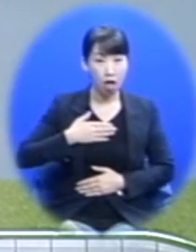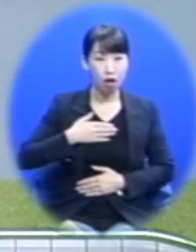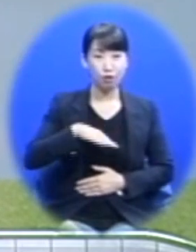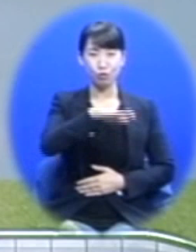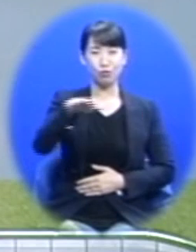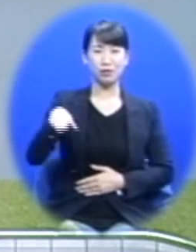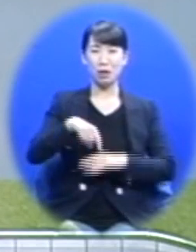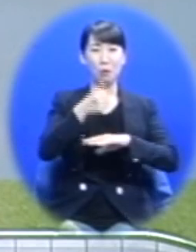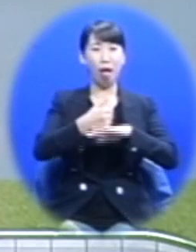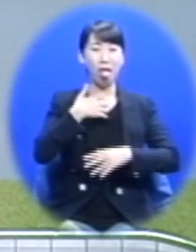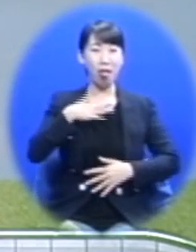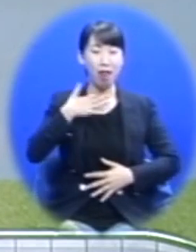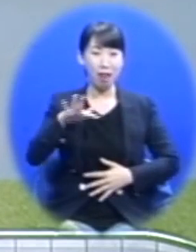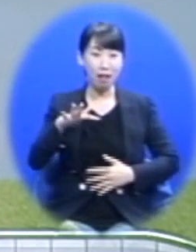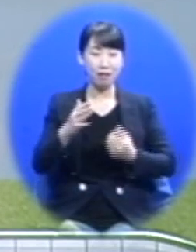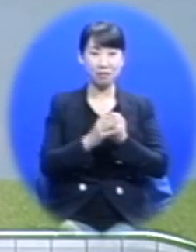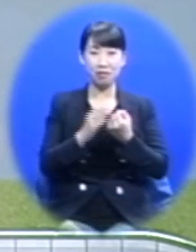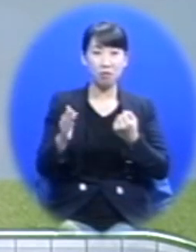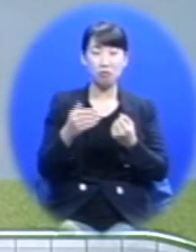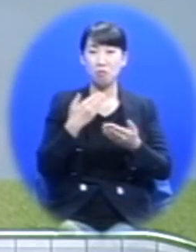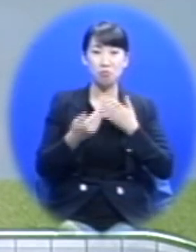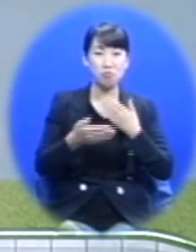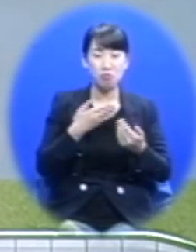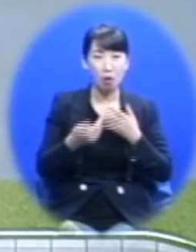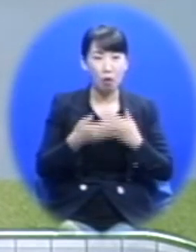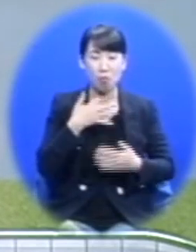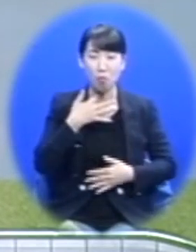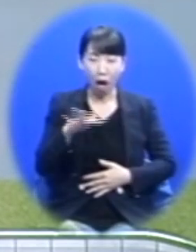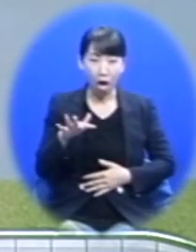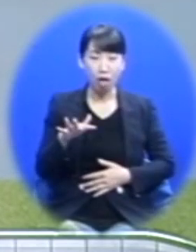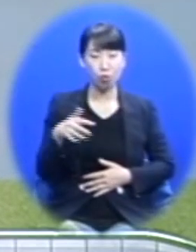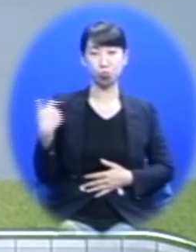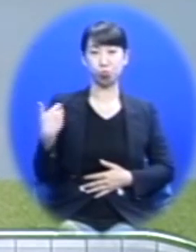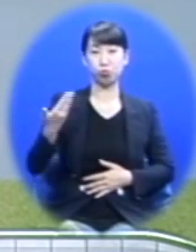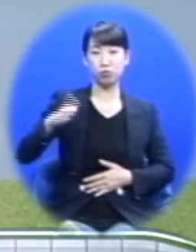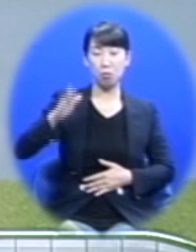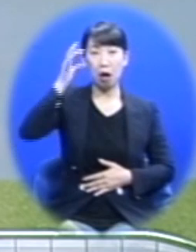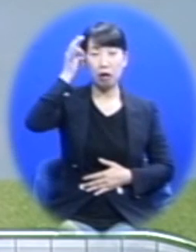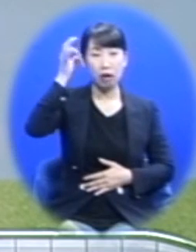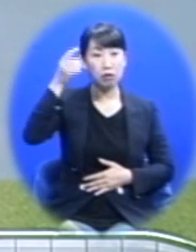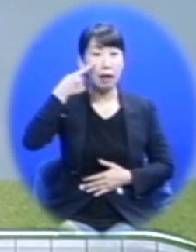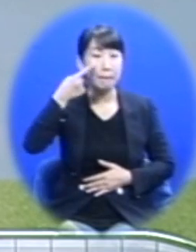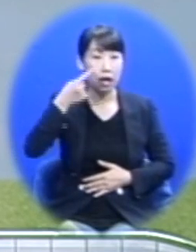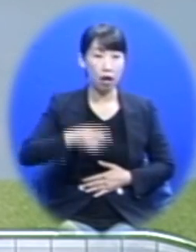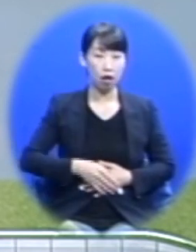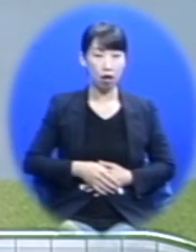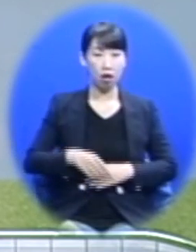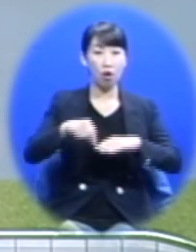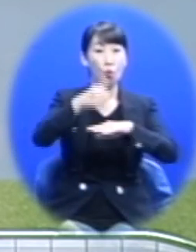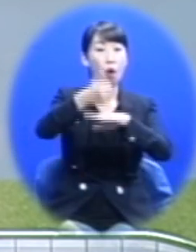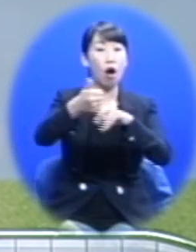적이 없는 사람이니까 실제로 뭐 어떤 경험일지 알 수가 없지만 그저 그냥 상상만 해보아도